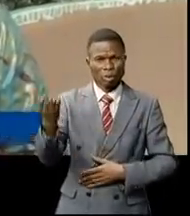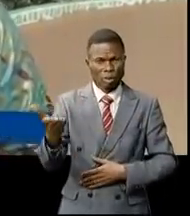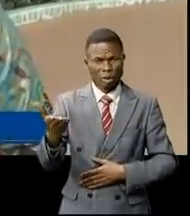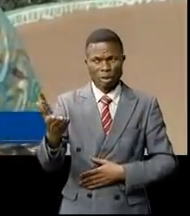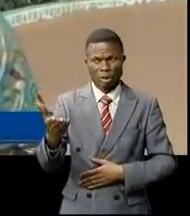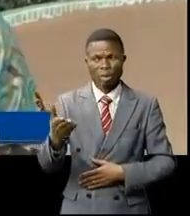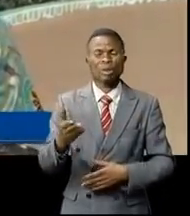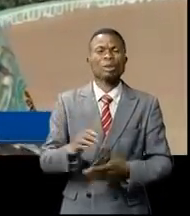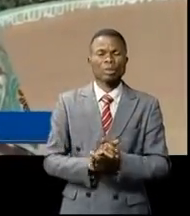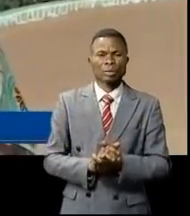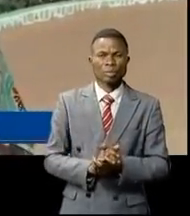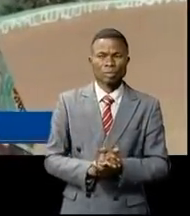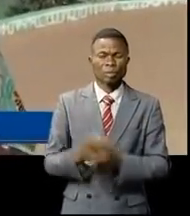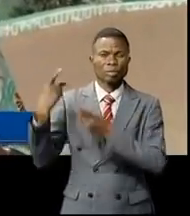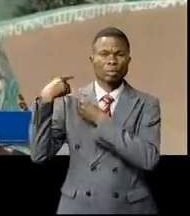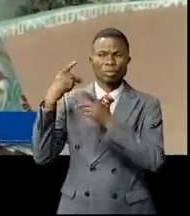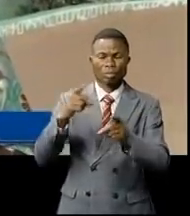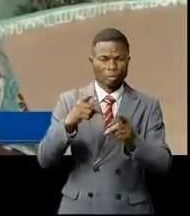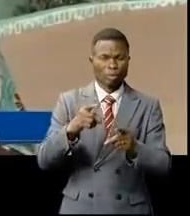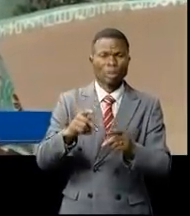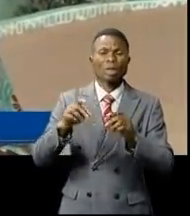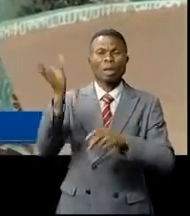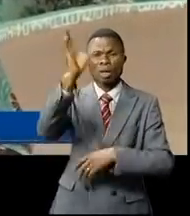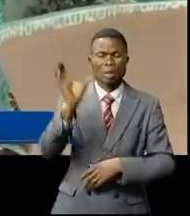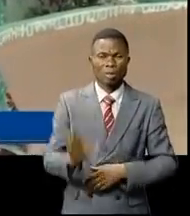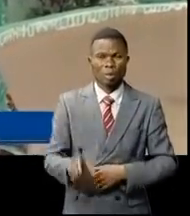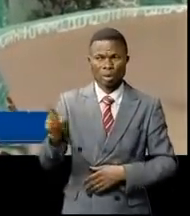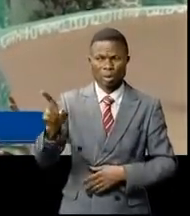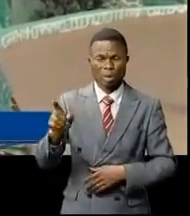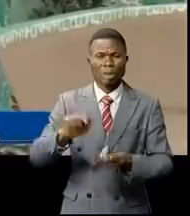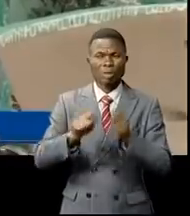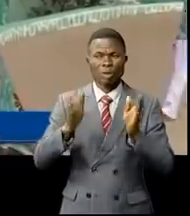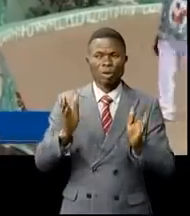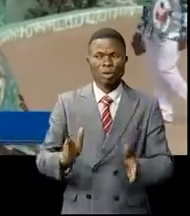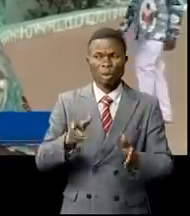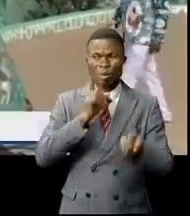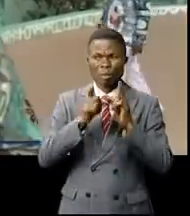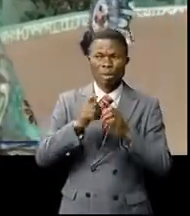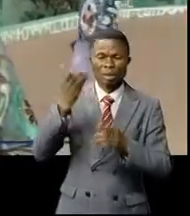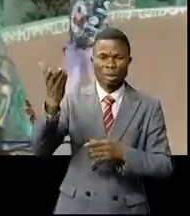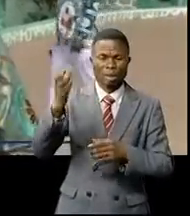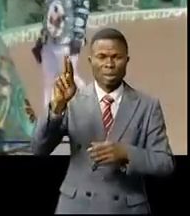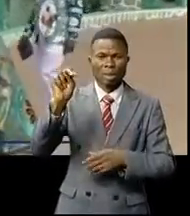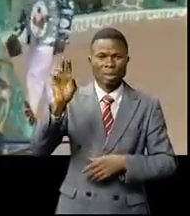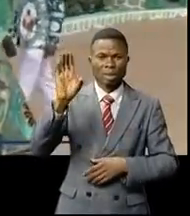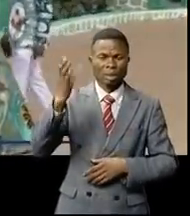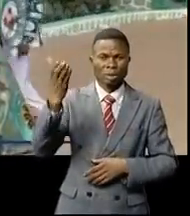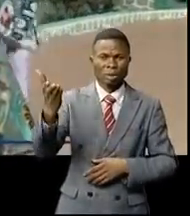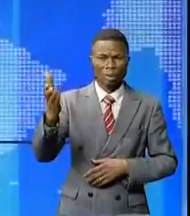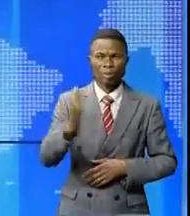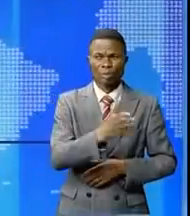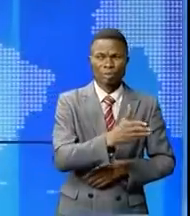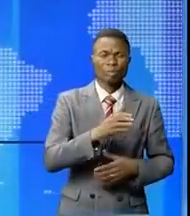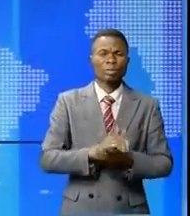réincarnation des puits kamba dans le combo central park city d'hommes qu'ils ont aidé à la radio télévision nationale congolaise